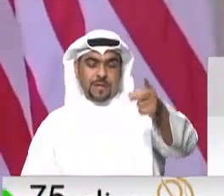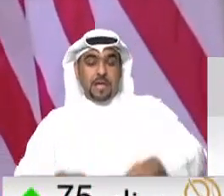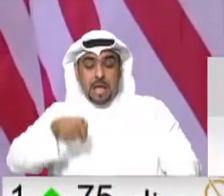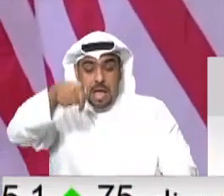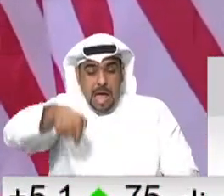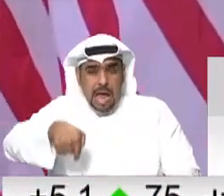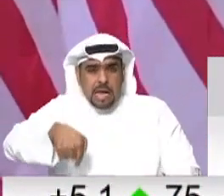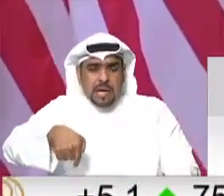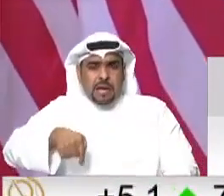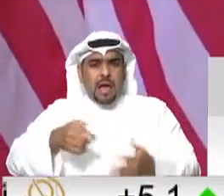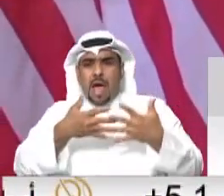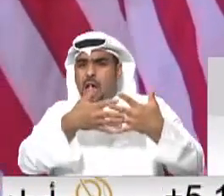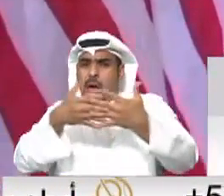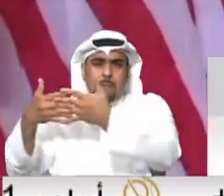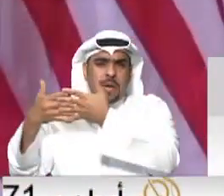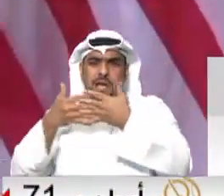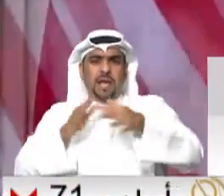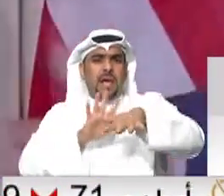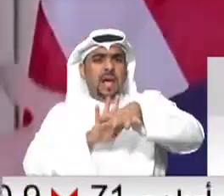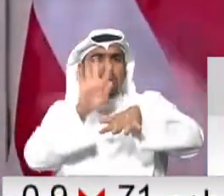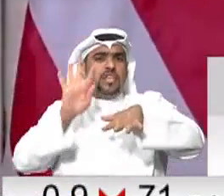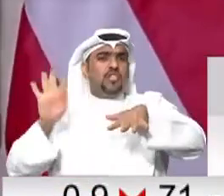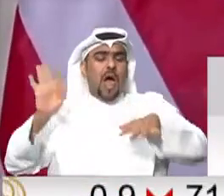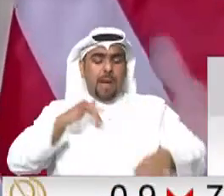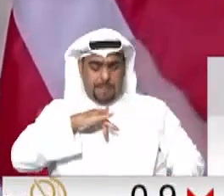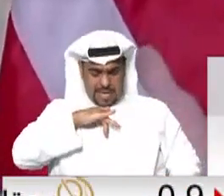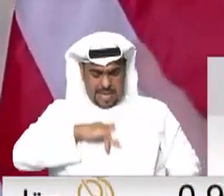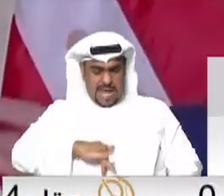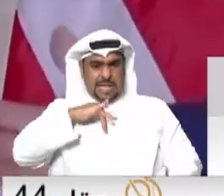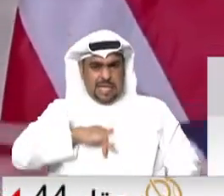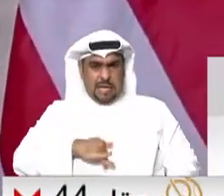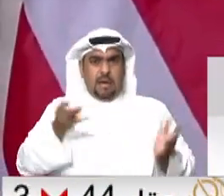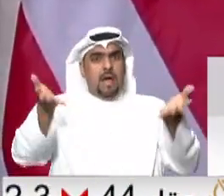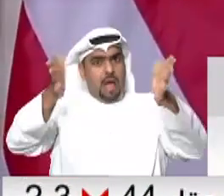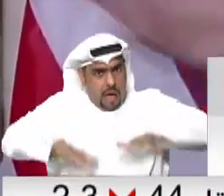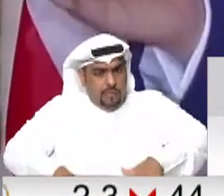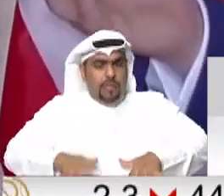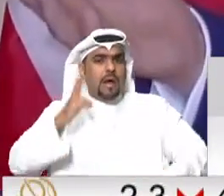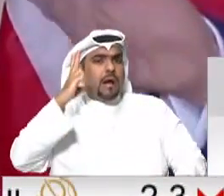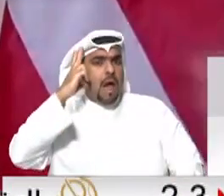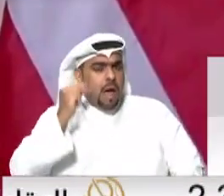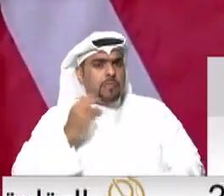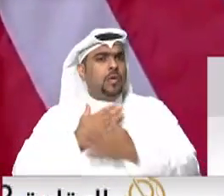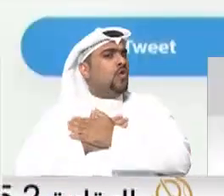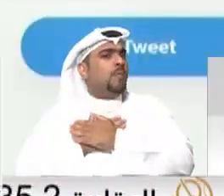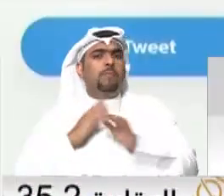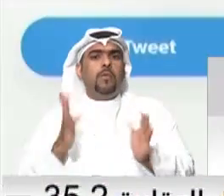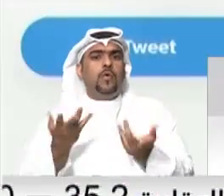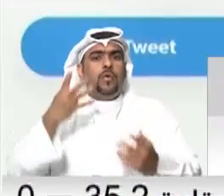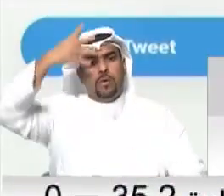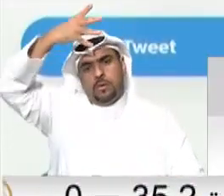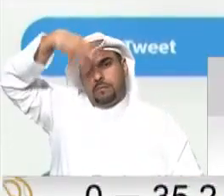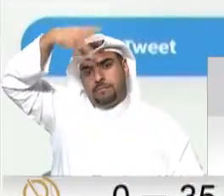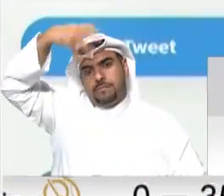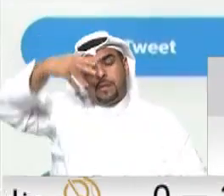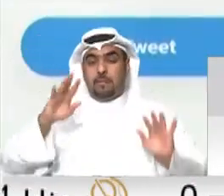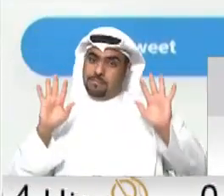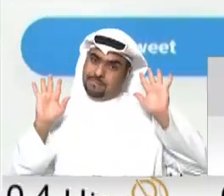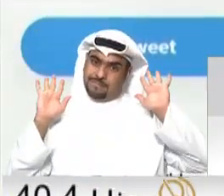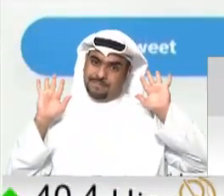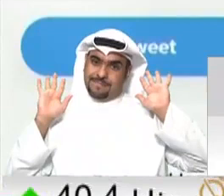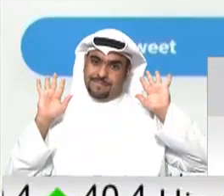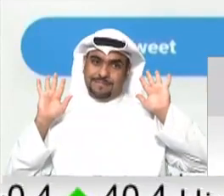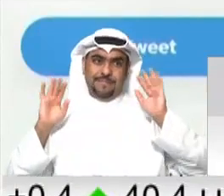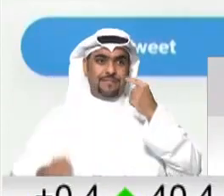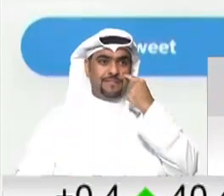ترامب الذي كان متبرعا لحملته وبات الان منافسه على ترشيح الحزب الجمهوري وعبر محادثه على